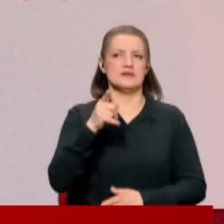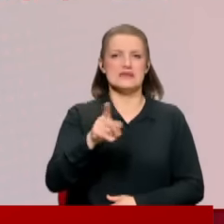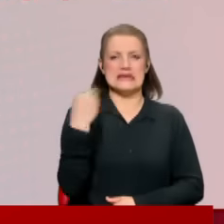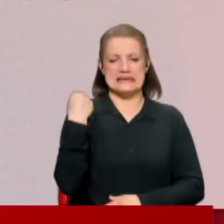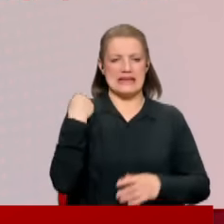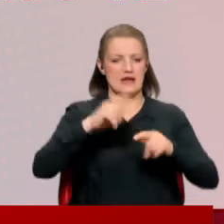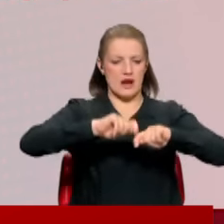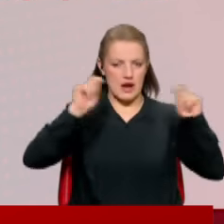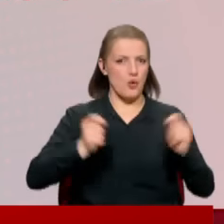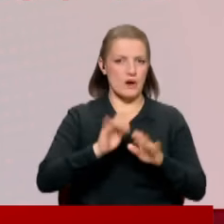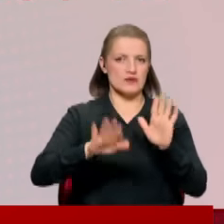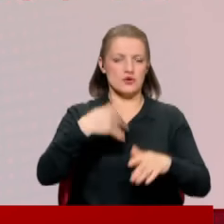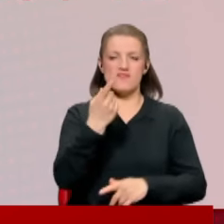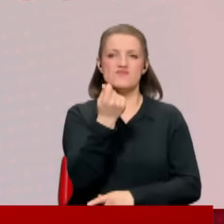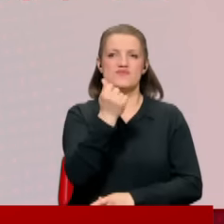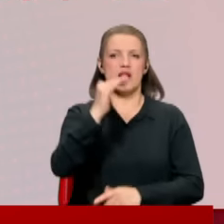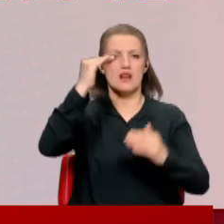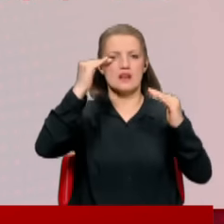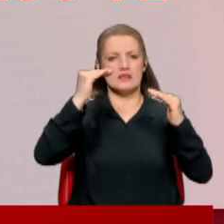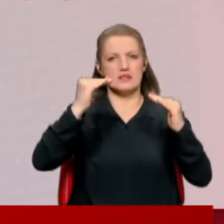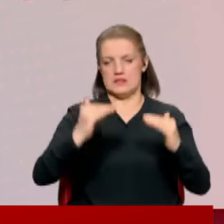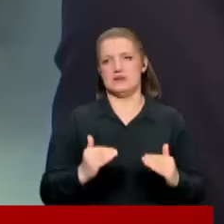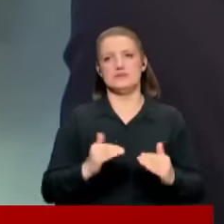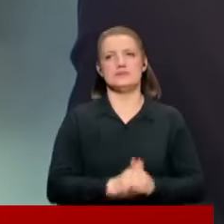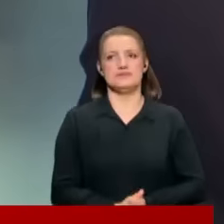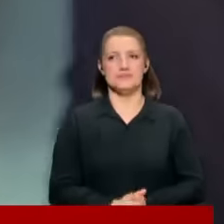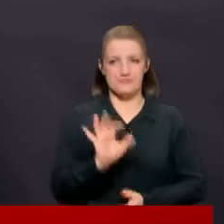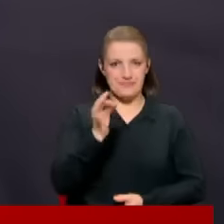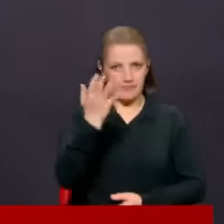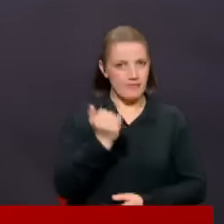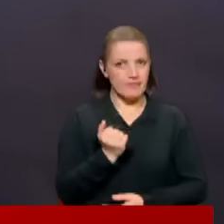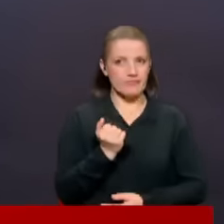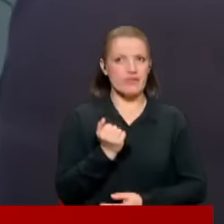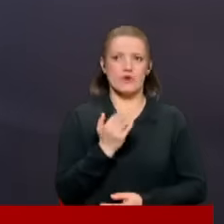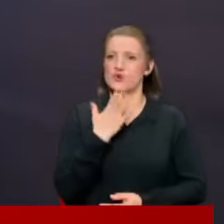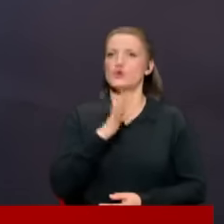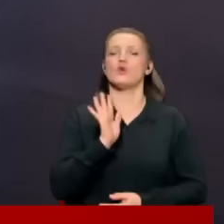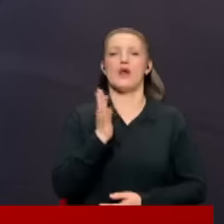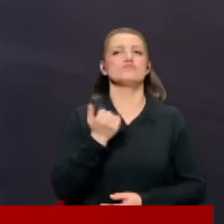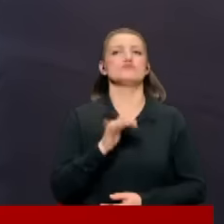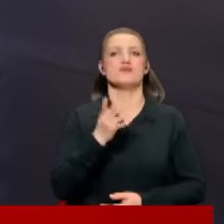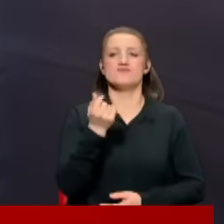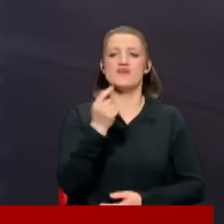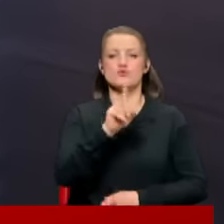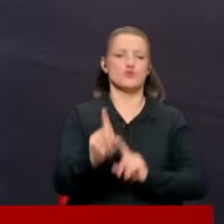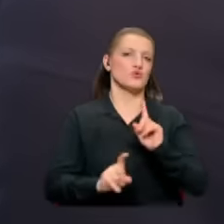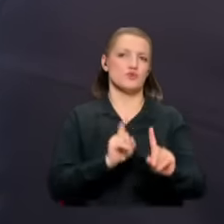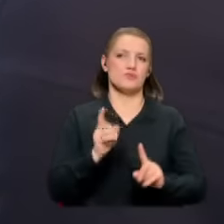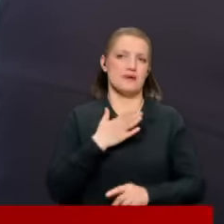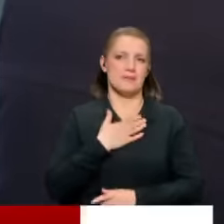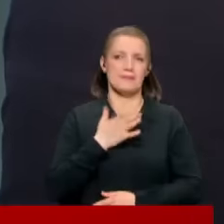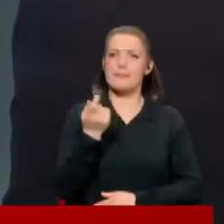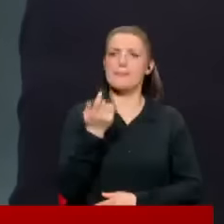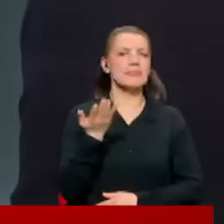Yeni rekorların ardından fiyatlar gerileme seyrine girdi. Altın mı alacaksınız? Yok almayacağım. Fiyat soruyorum ben.